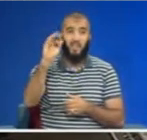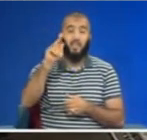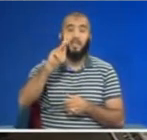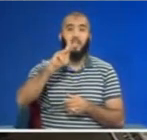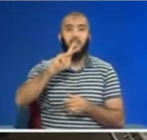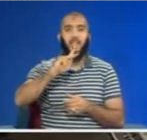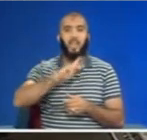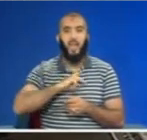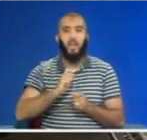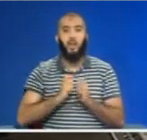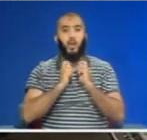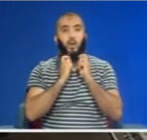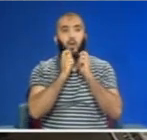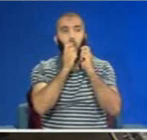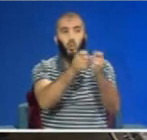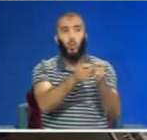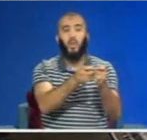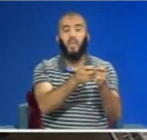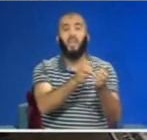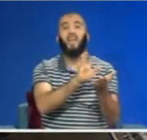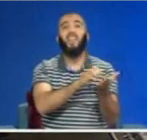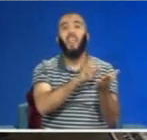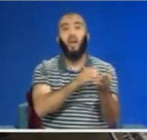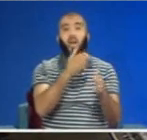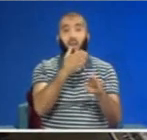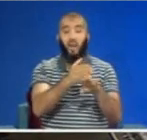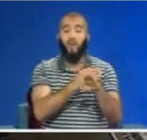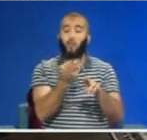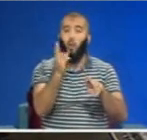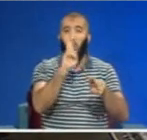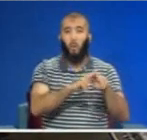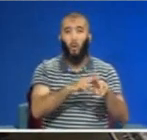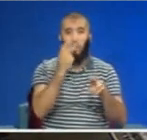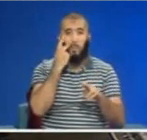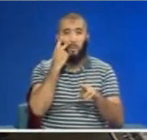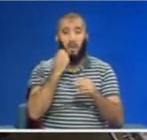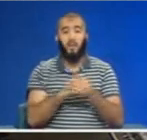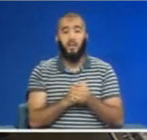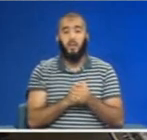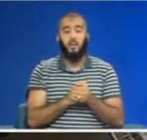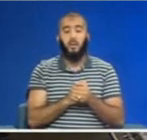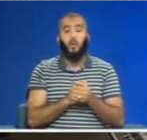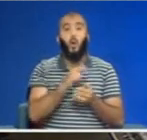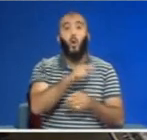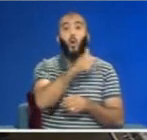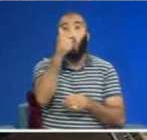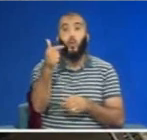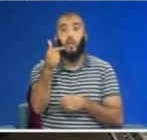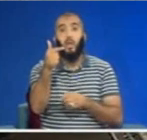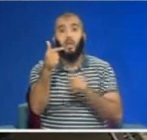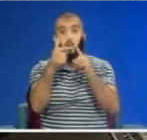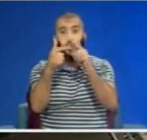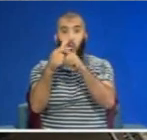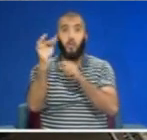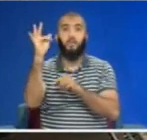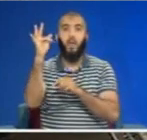طالو هذيك الأرض بلا ما يكتبهالو قبل ما يموت الله يرحمه. وطال خويا طال زوج خالتي كورة